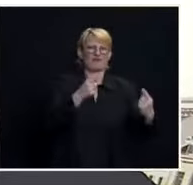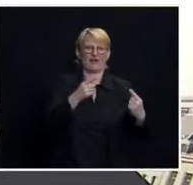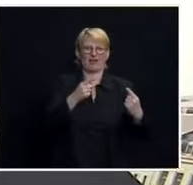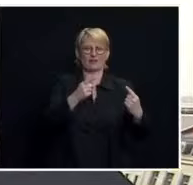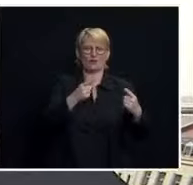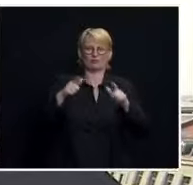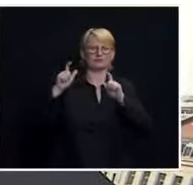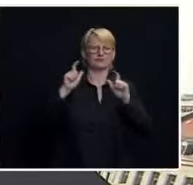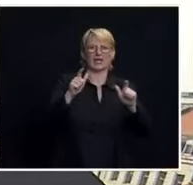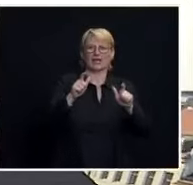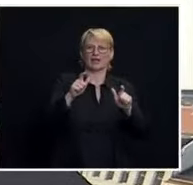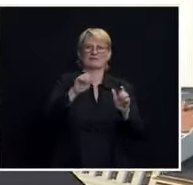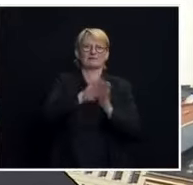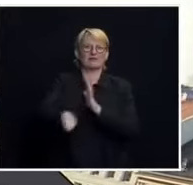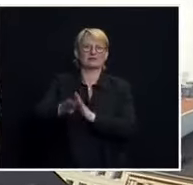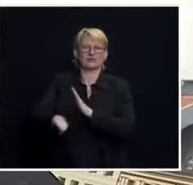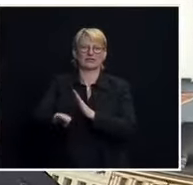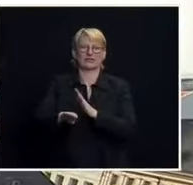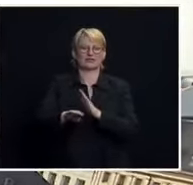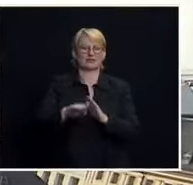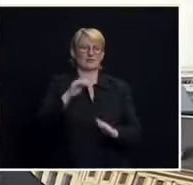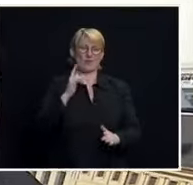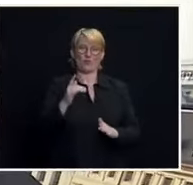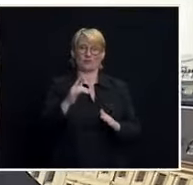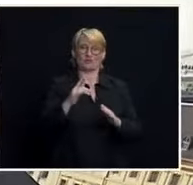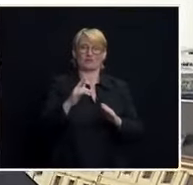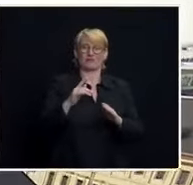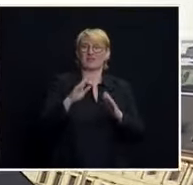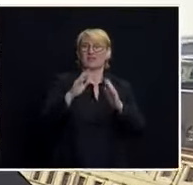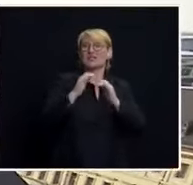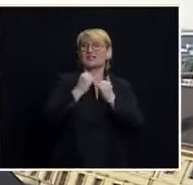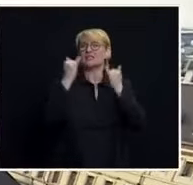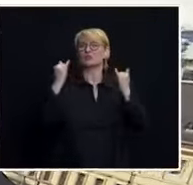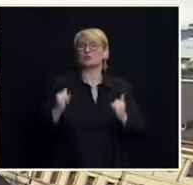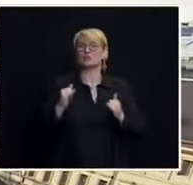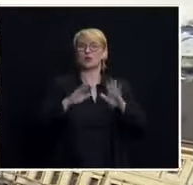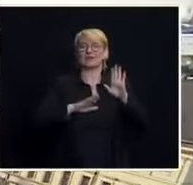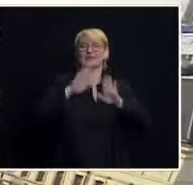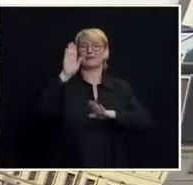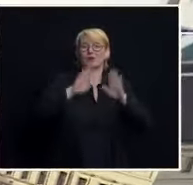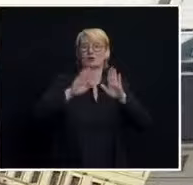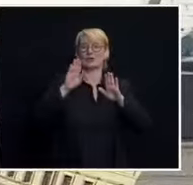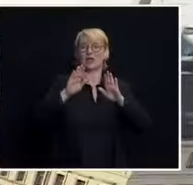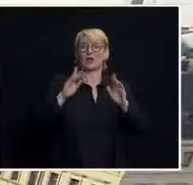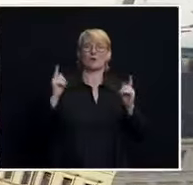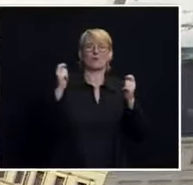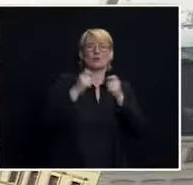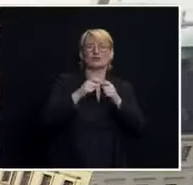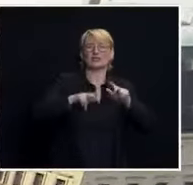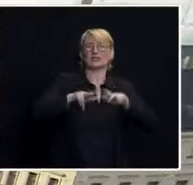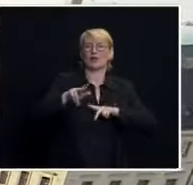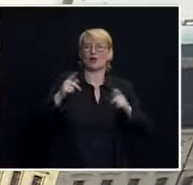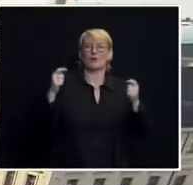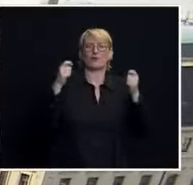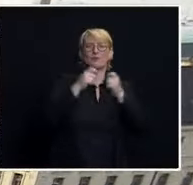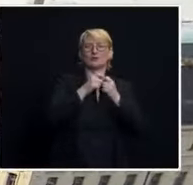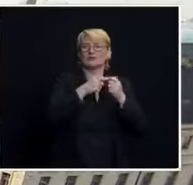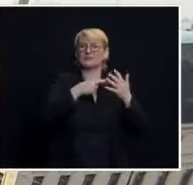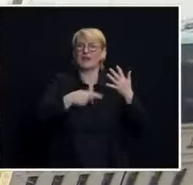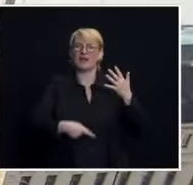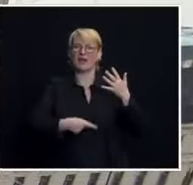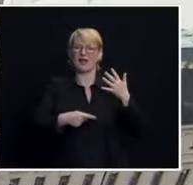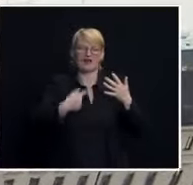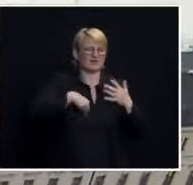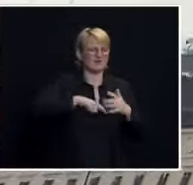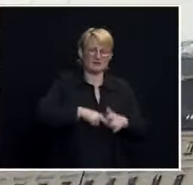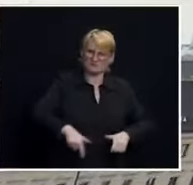die Verächtlichmachung unserer demokratischen Institutionen und der Verfassungsorgane. Wir sind München